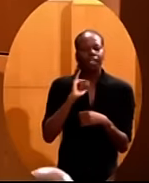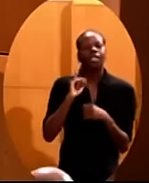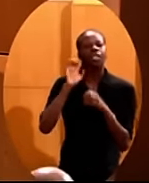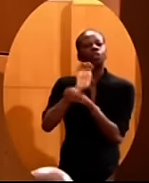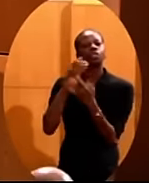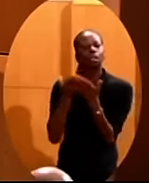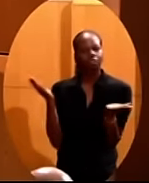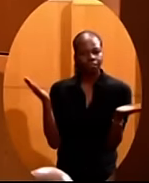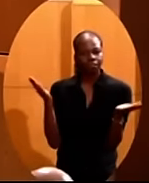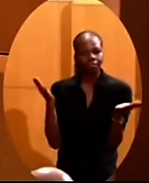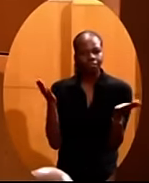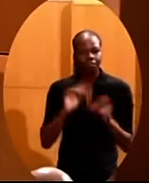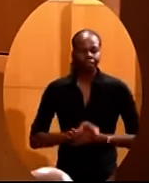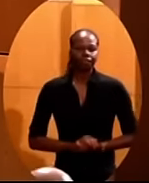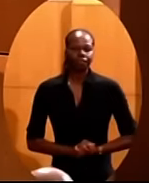le